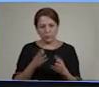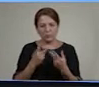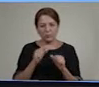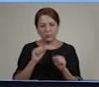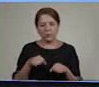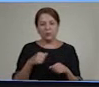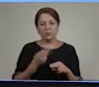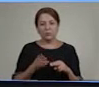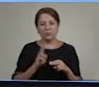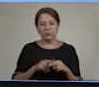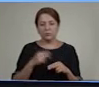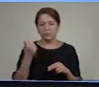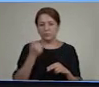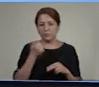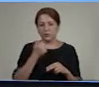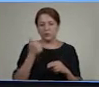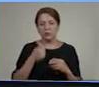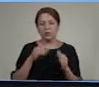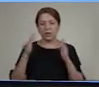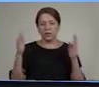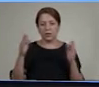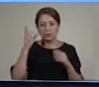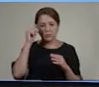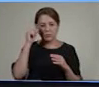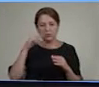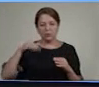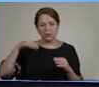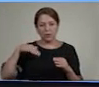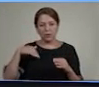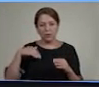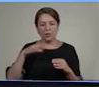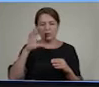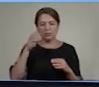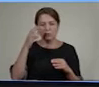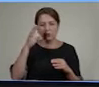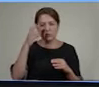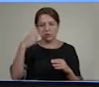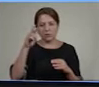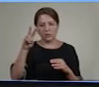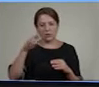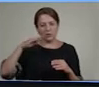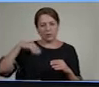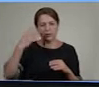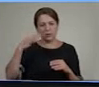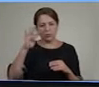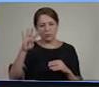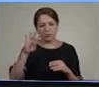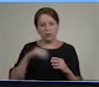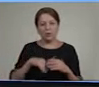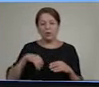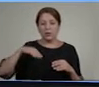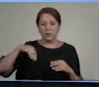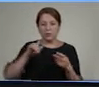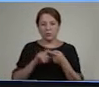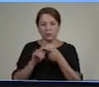buning uchun avval katta sonni yozib olamiz. Undan keyin 522, keyin 44 ni. Endi ularni